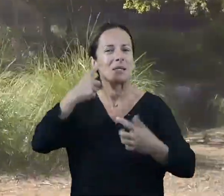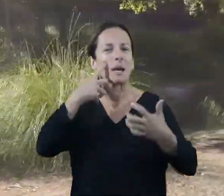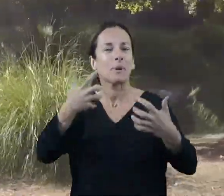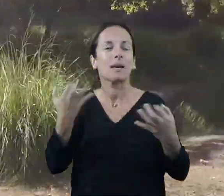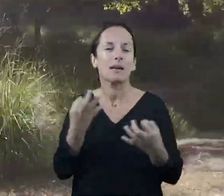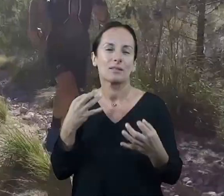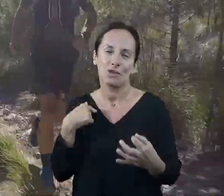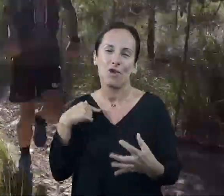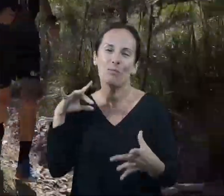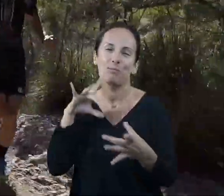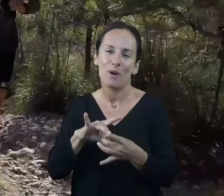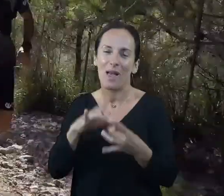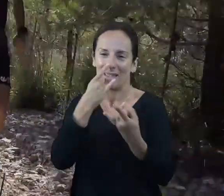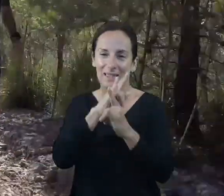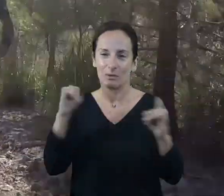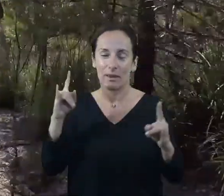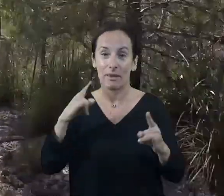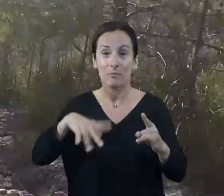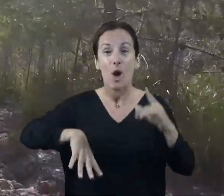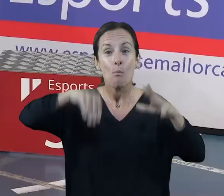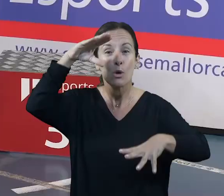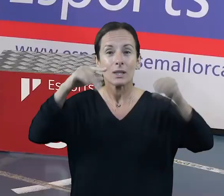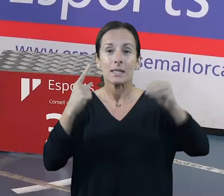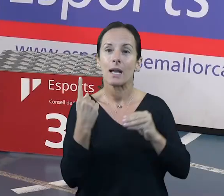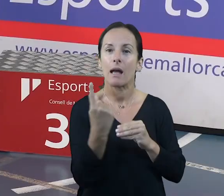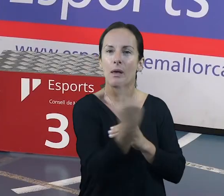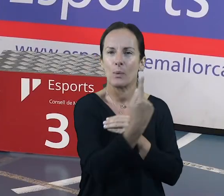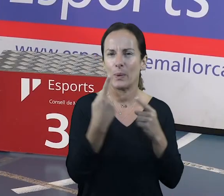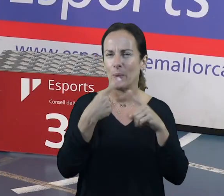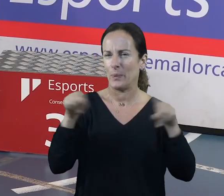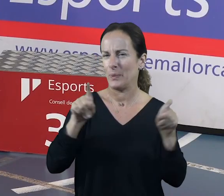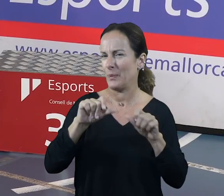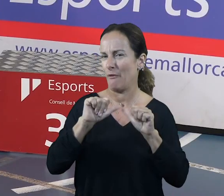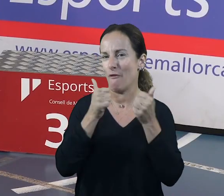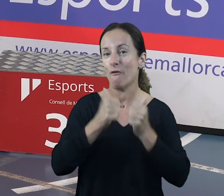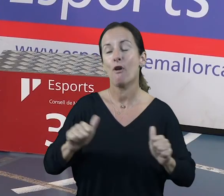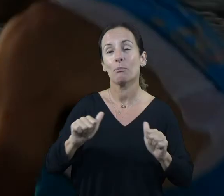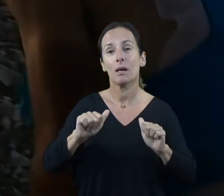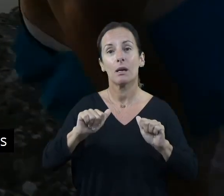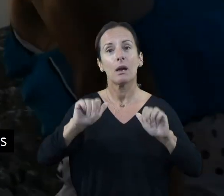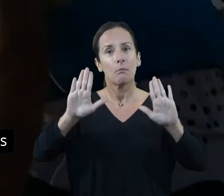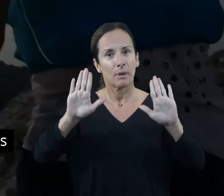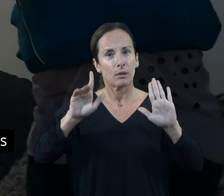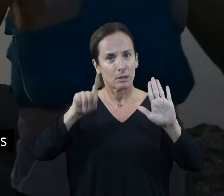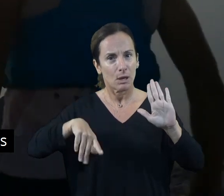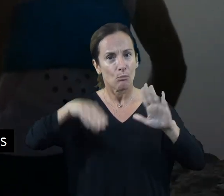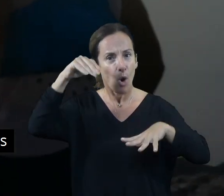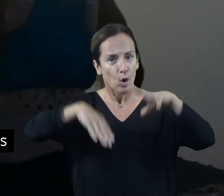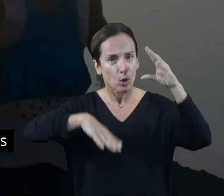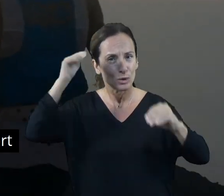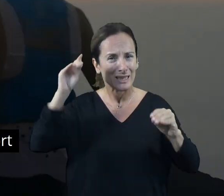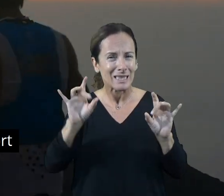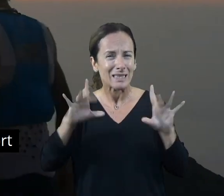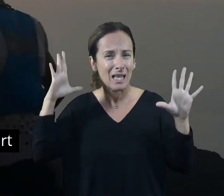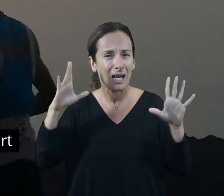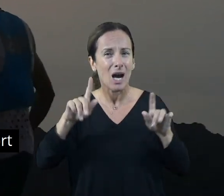on se fa, no? La natura. Aquí cada muntanya és diferent, és el més atractiu, crec, però també les muntanyes són molt